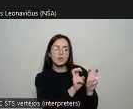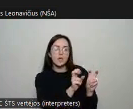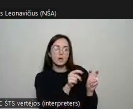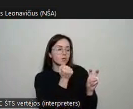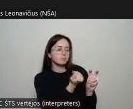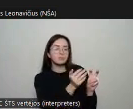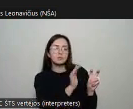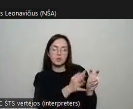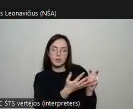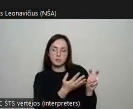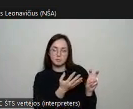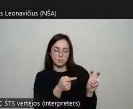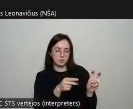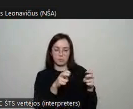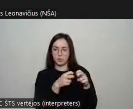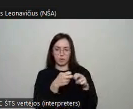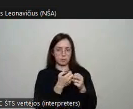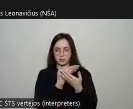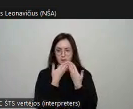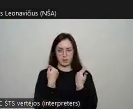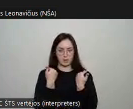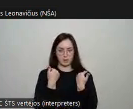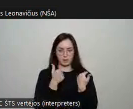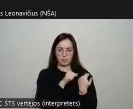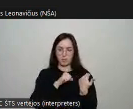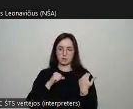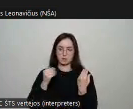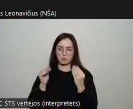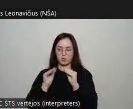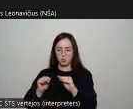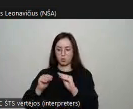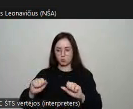vietoj lyg ir problemos nematom, bet jau ir